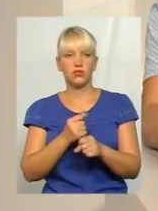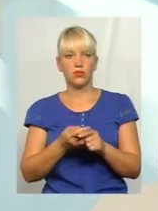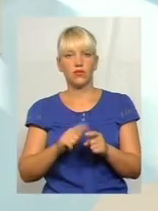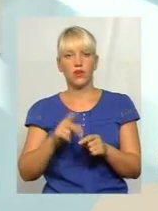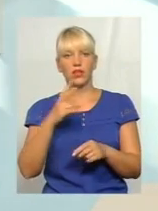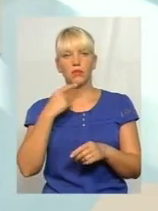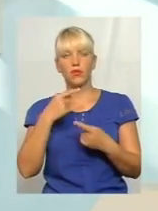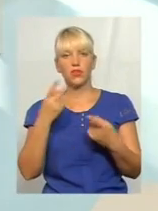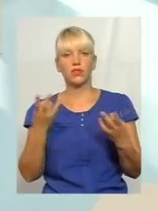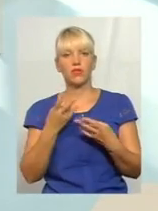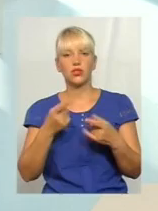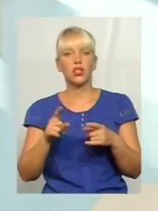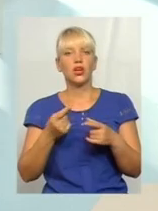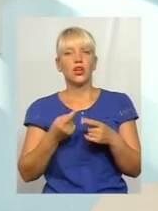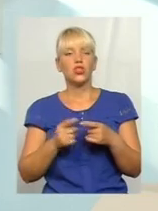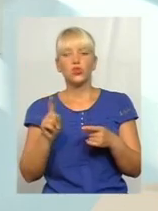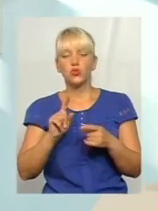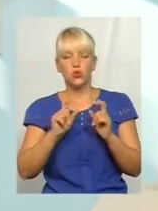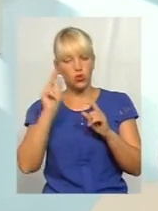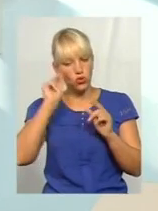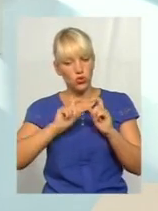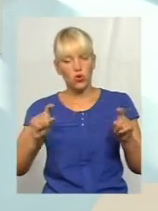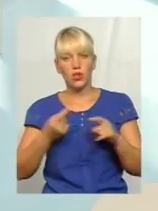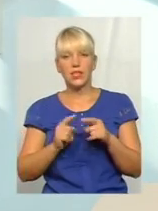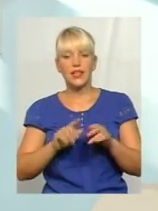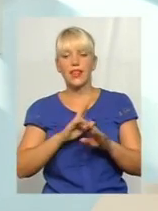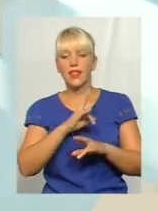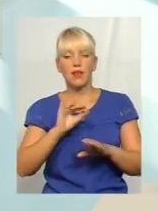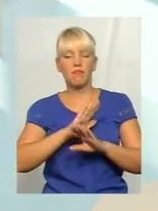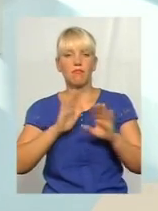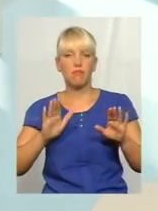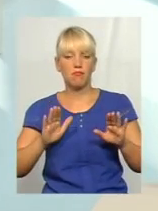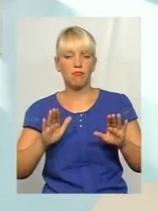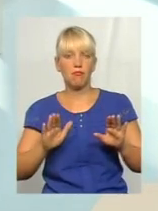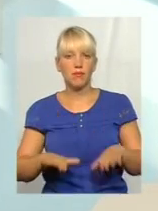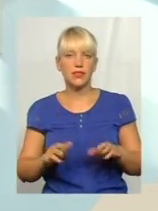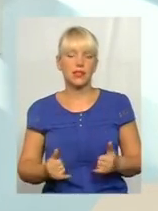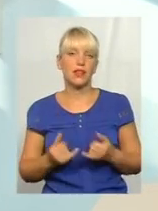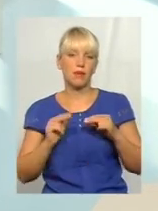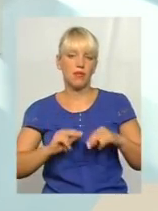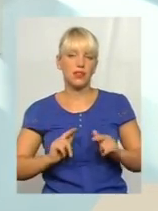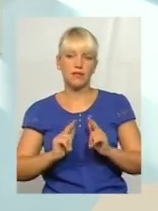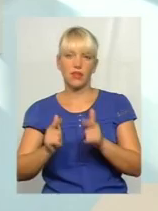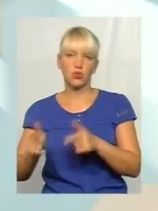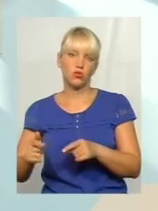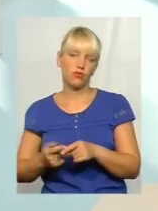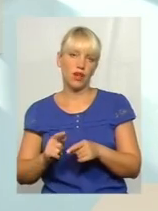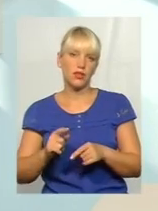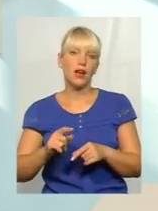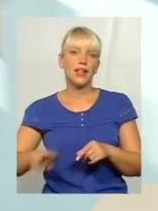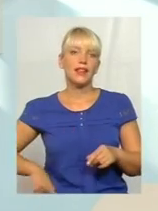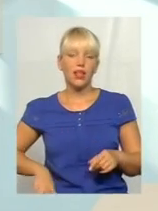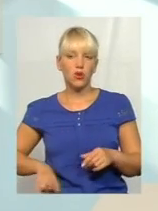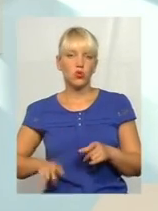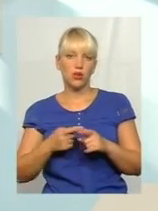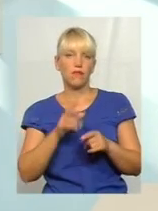школа - це не місце для працевлаштування там директорів чи вчителів а місце для навчання учнів для створення освітніх послуг і в першу